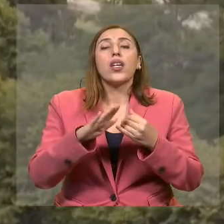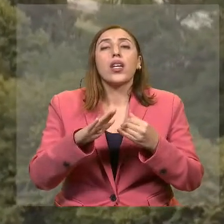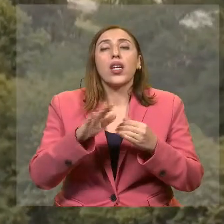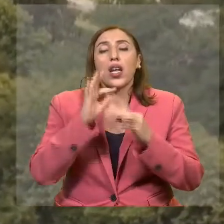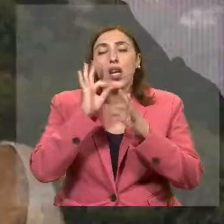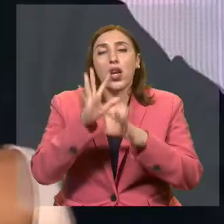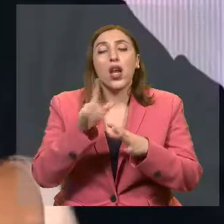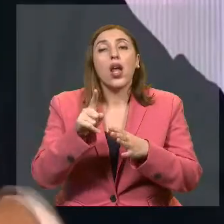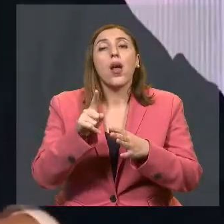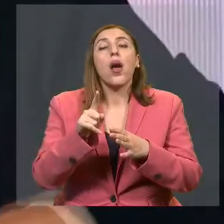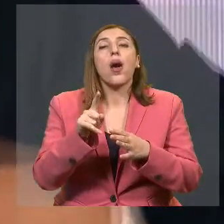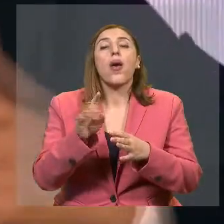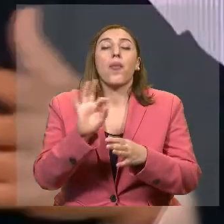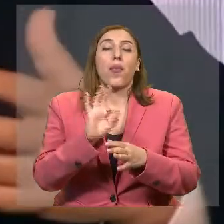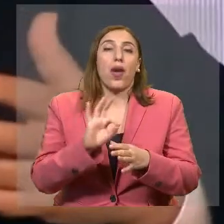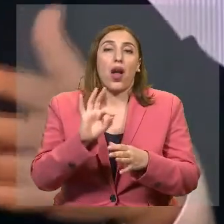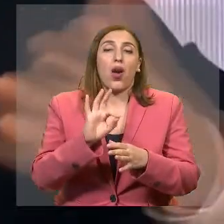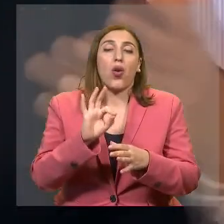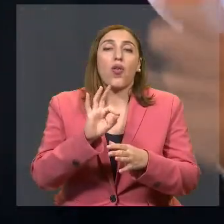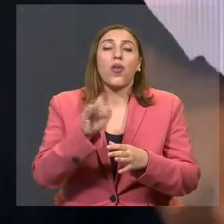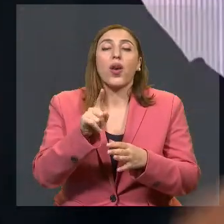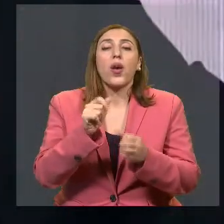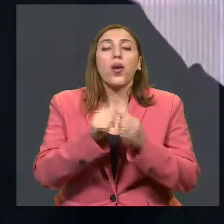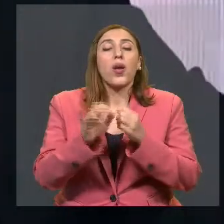թե կպայքարեն։